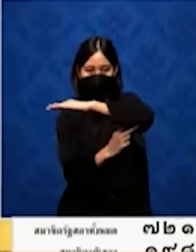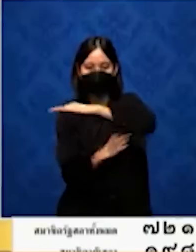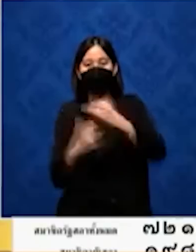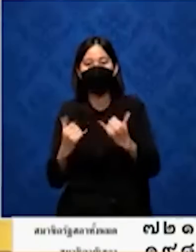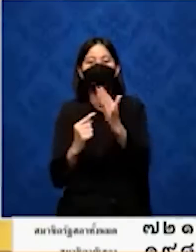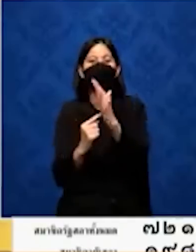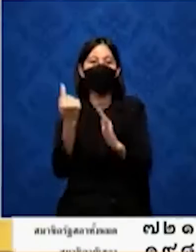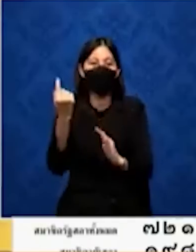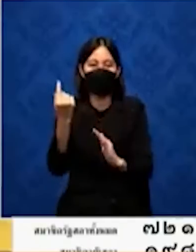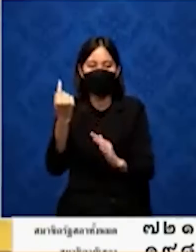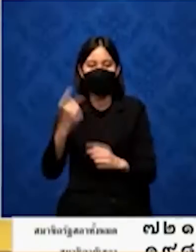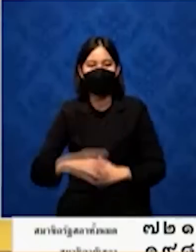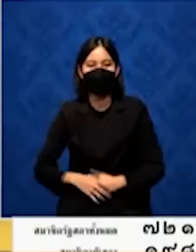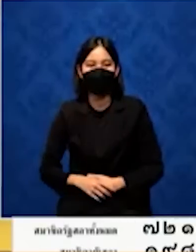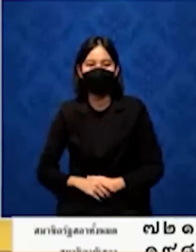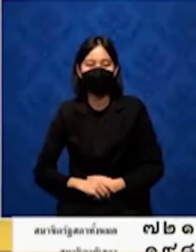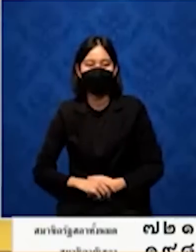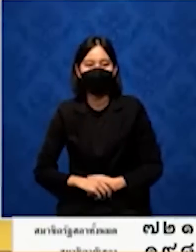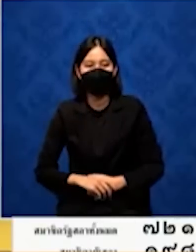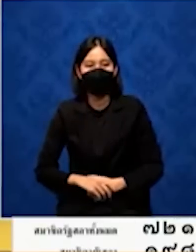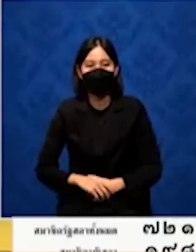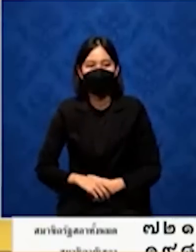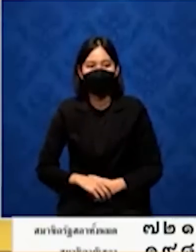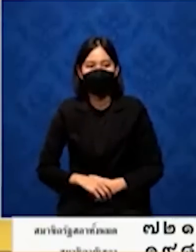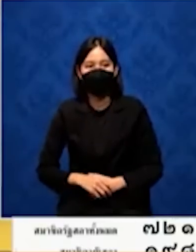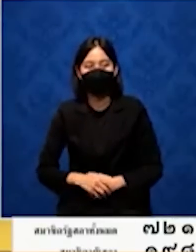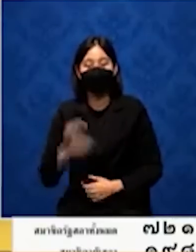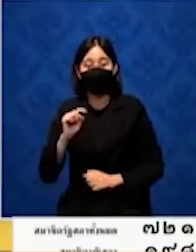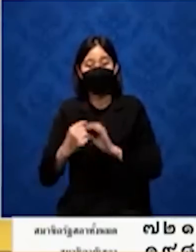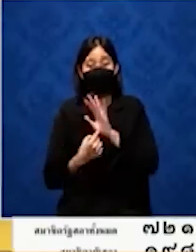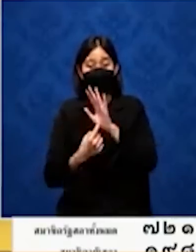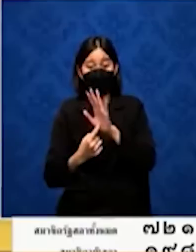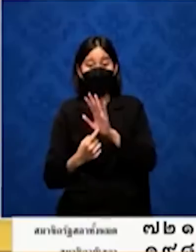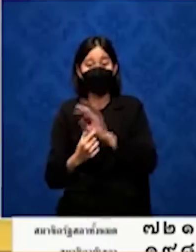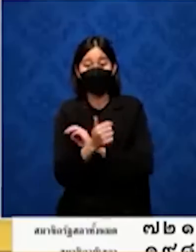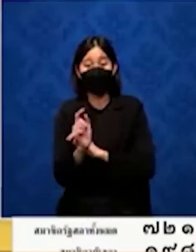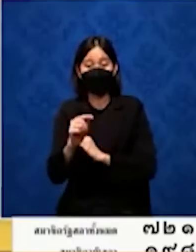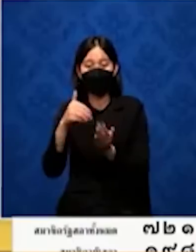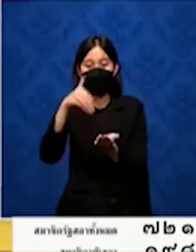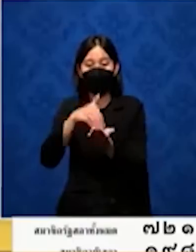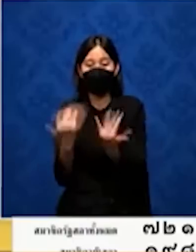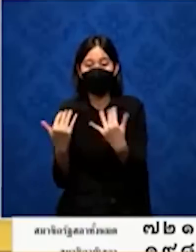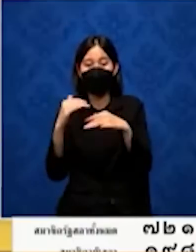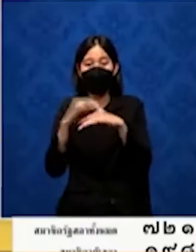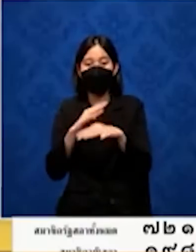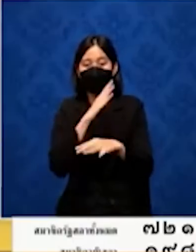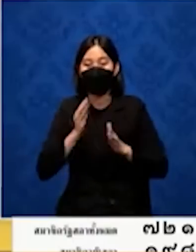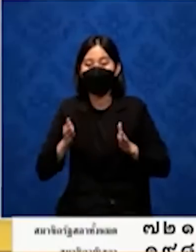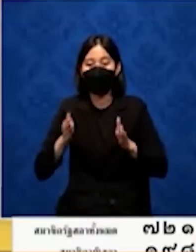อนุชา คุณอนุชาน าคาใสอนุชาไปไหนอ่ะเอาเช็คซิพี่อนุชาไปไหนเมื่อวานฉันเพิ่งคุยกับอนุชาบุรพชัยศ